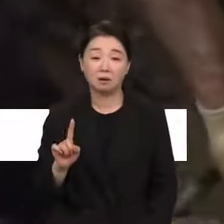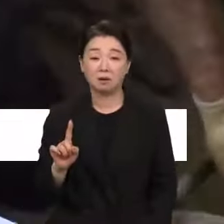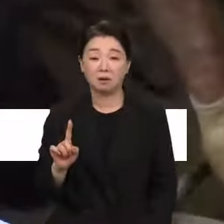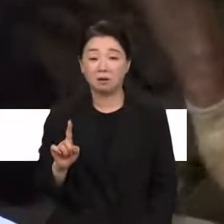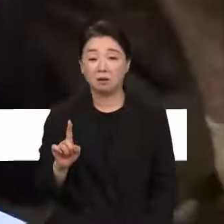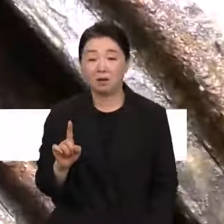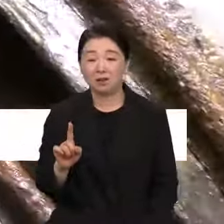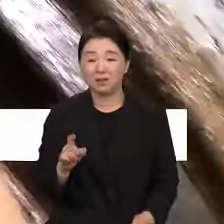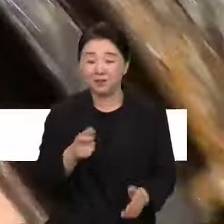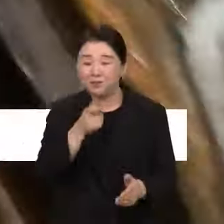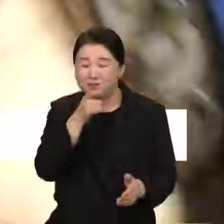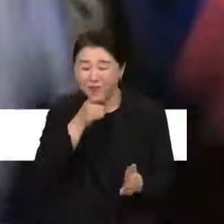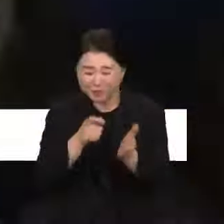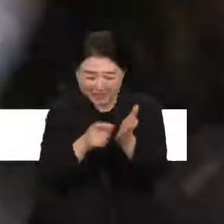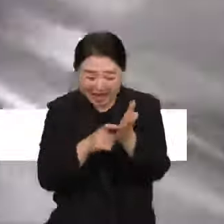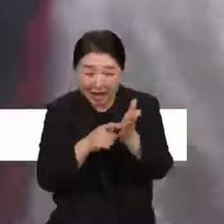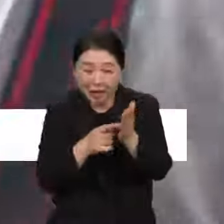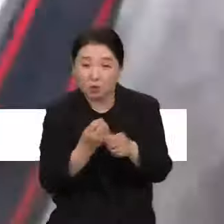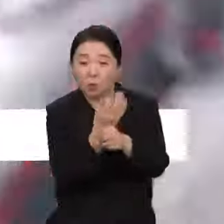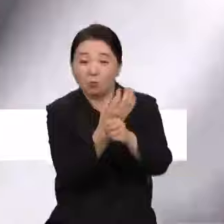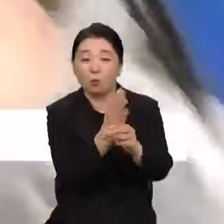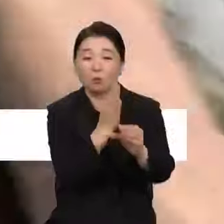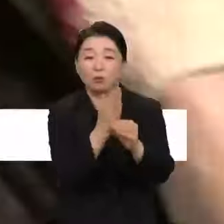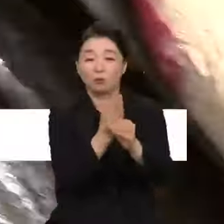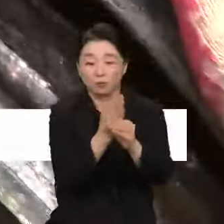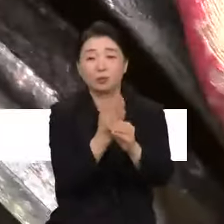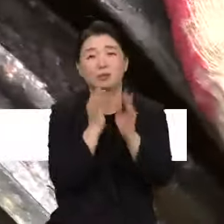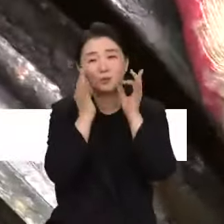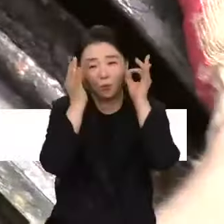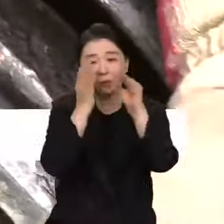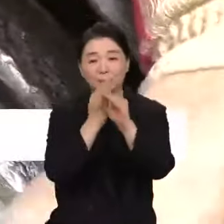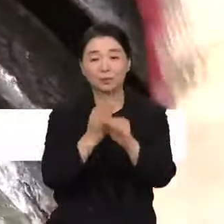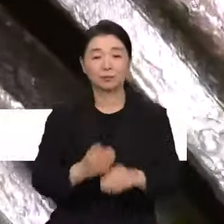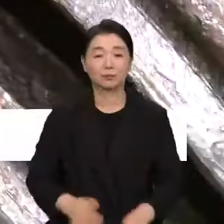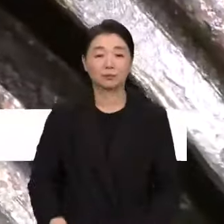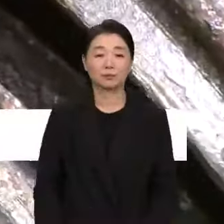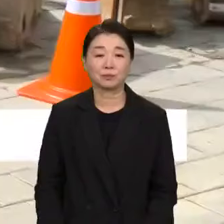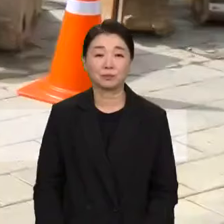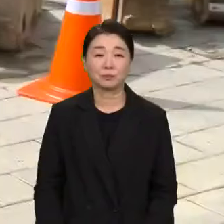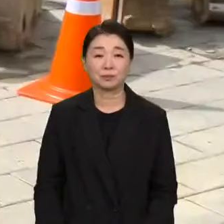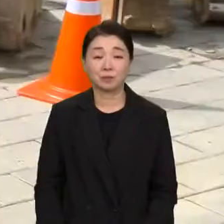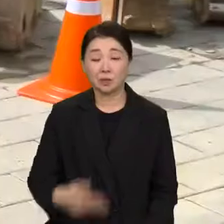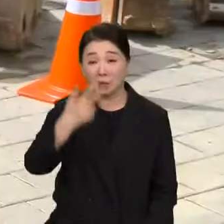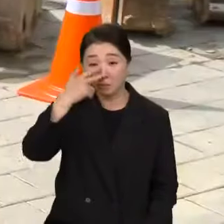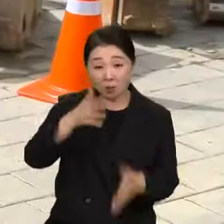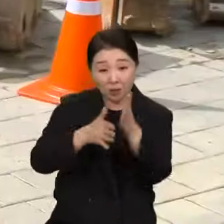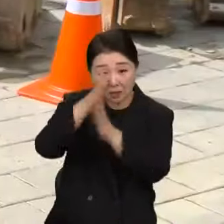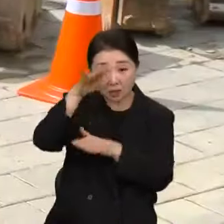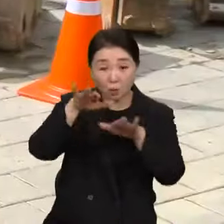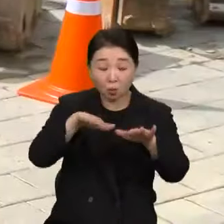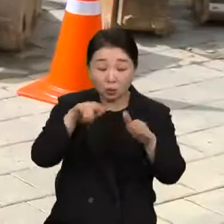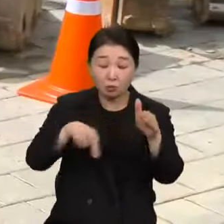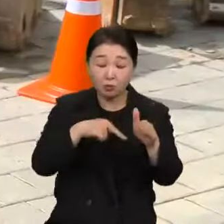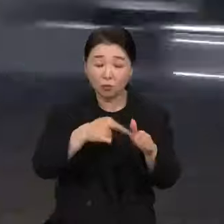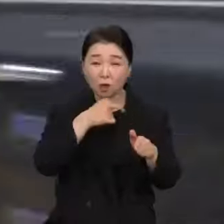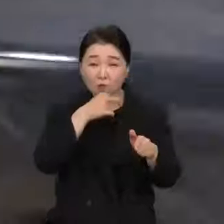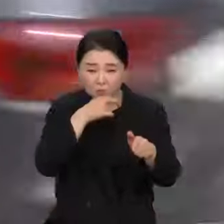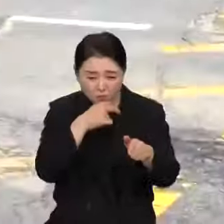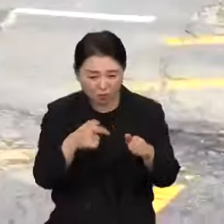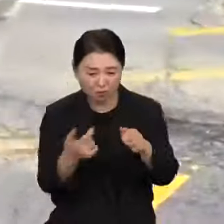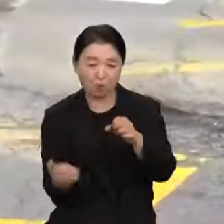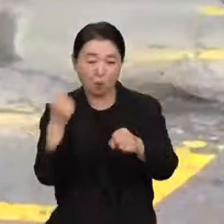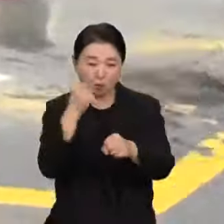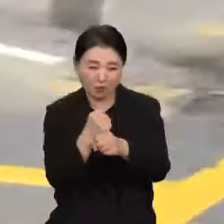비상용계가로를 통해서 지금 물을 공급하려고는 하고 있는데. 평택 씨는 오늘 중으로 상수관 복구를 마치겠다고